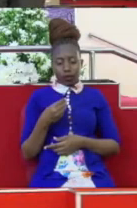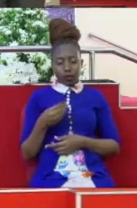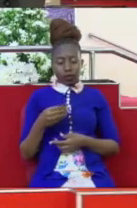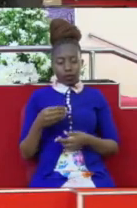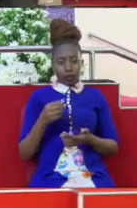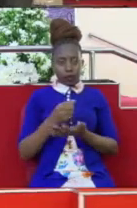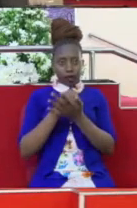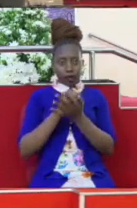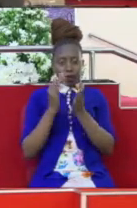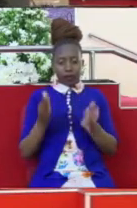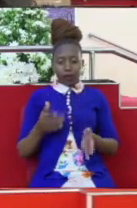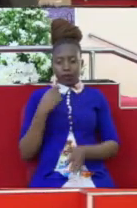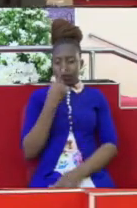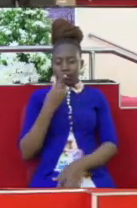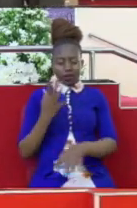vibaya sana.